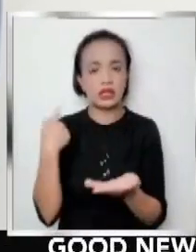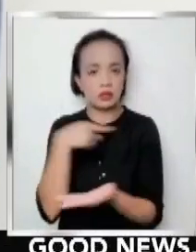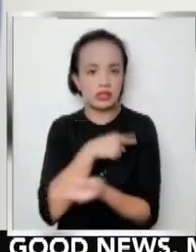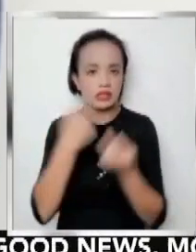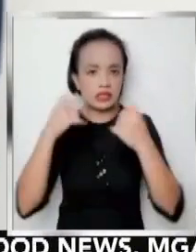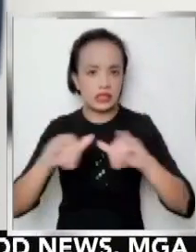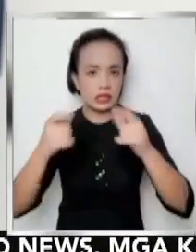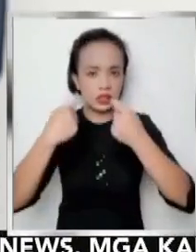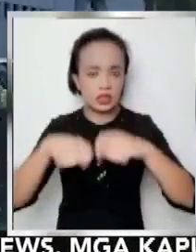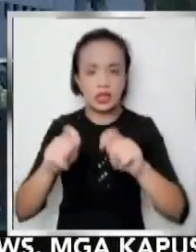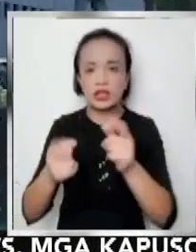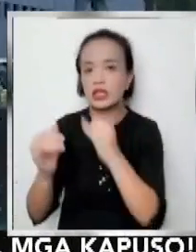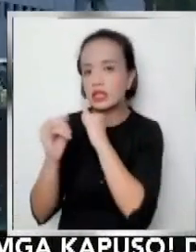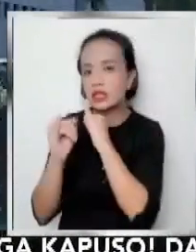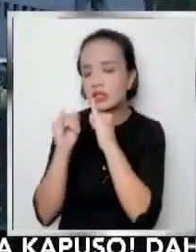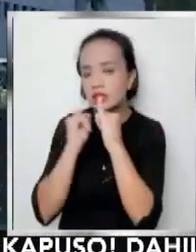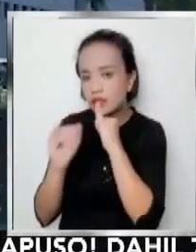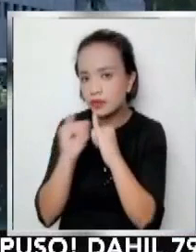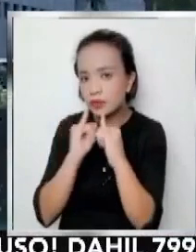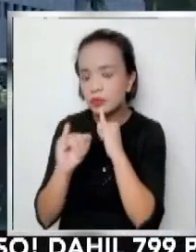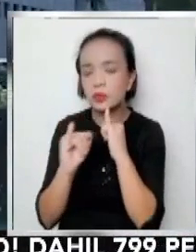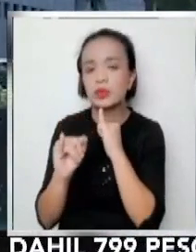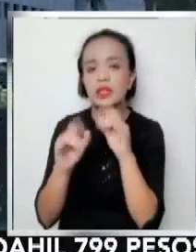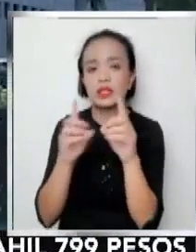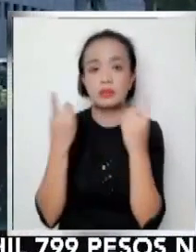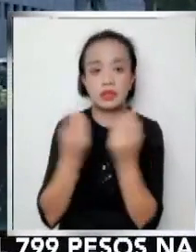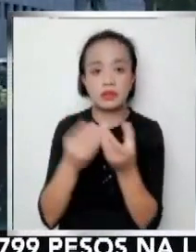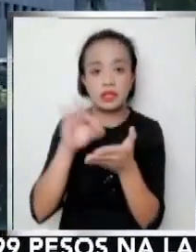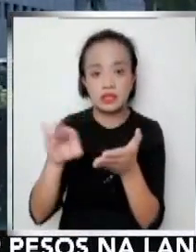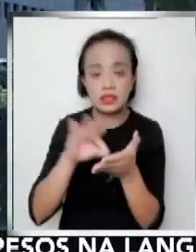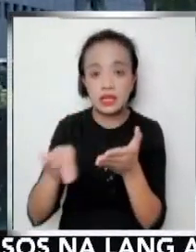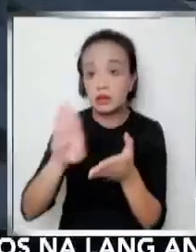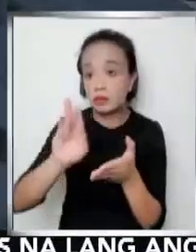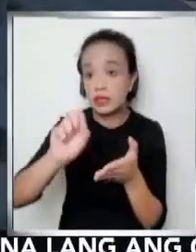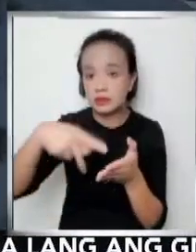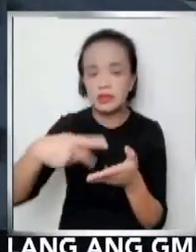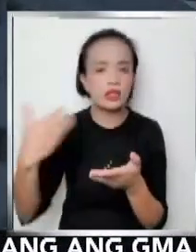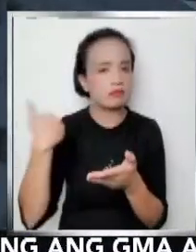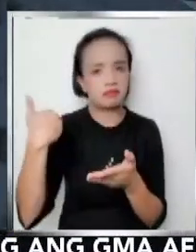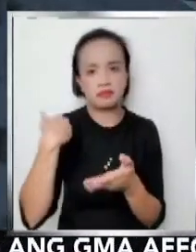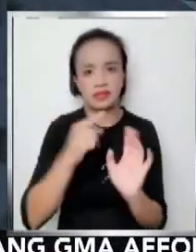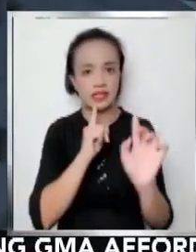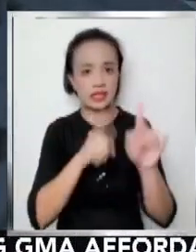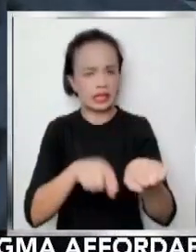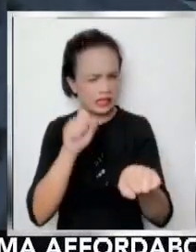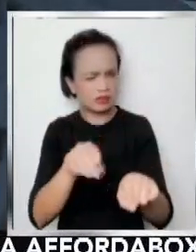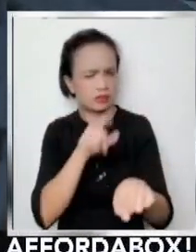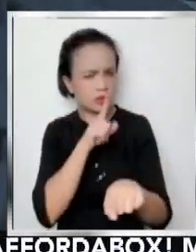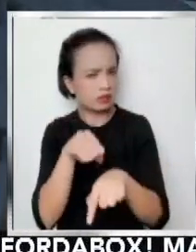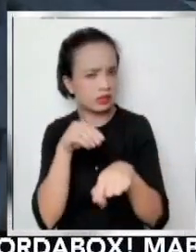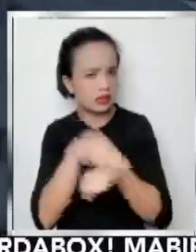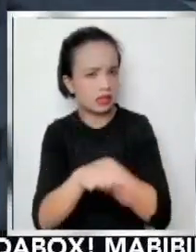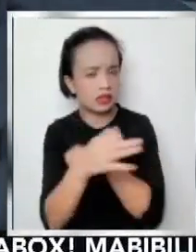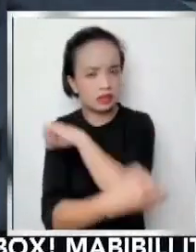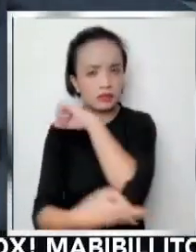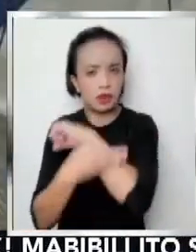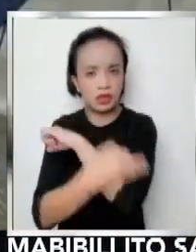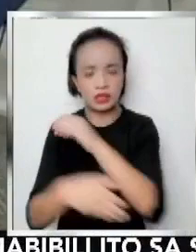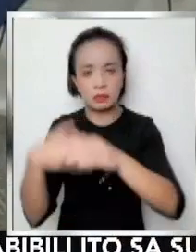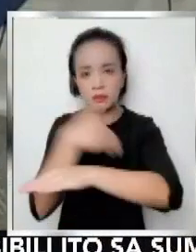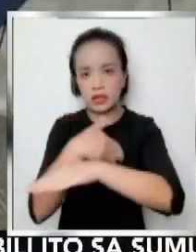Secretary Benjamin Jokno. Wala pa rin tugon ang Bangko Sentral ng Pilipinas sa kung may epekto ba ito sa foreign reserves at banking system ng